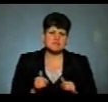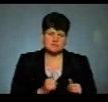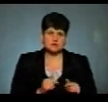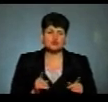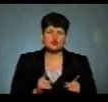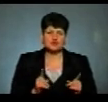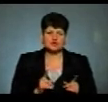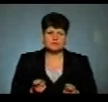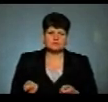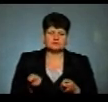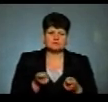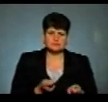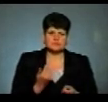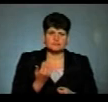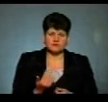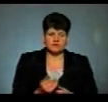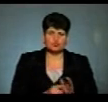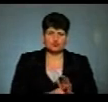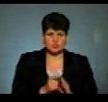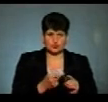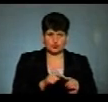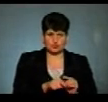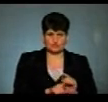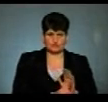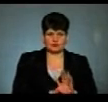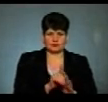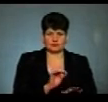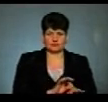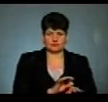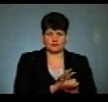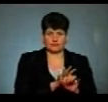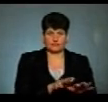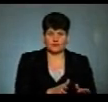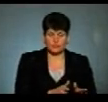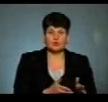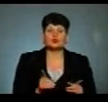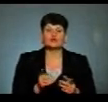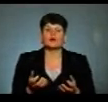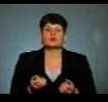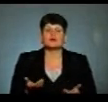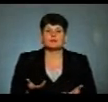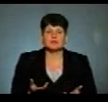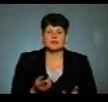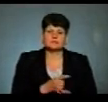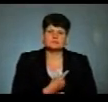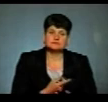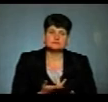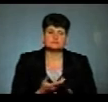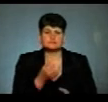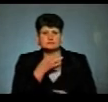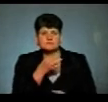що надійшло до вас від початку цієї пандемії, що отримали те системи, таке інше, апарати,